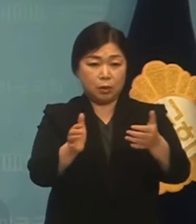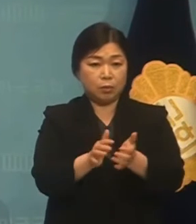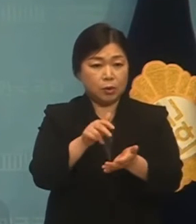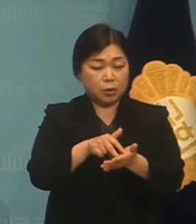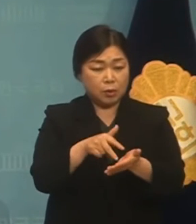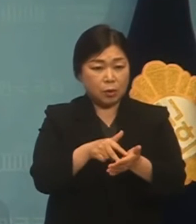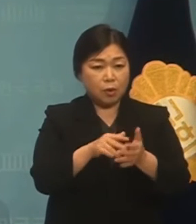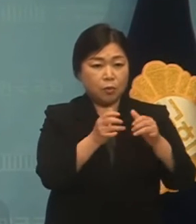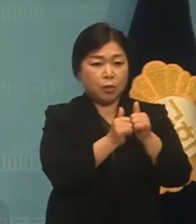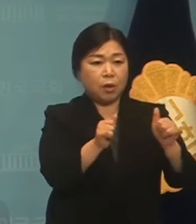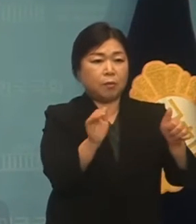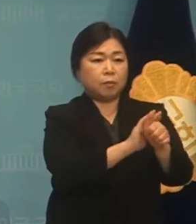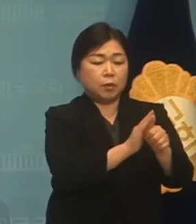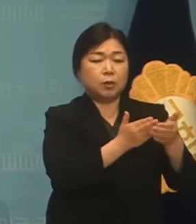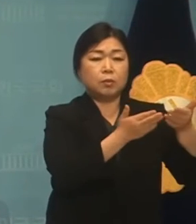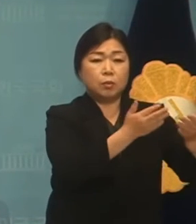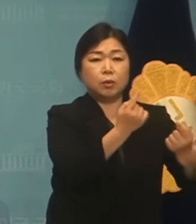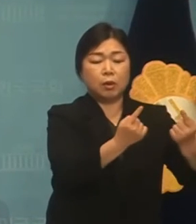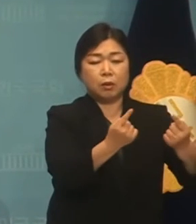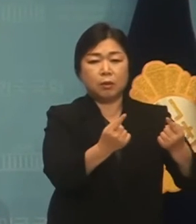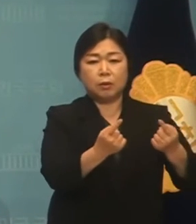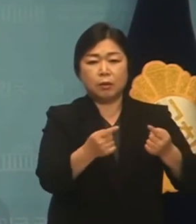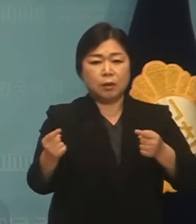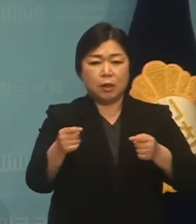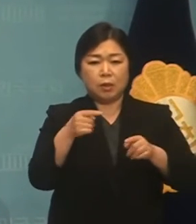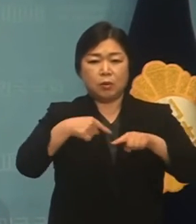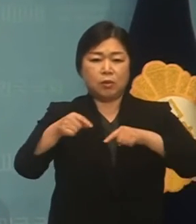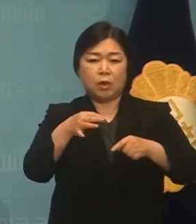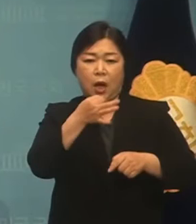지지층에 의존하는 정치를 해왔습니다.